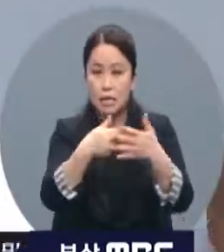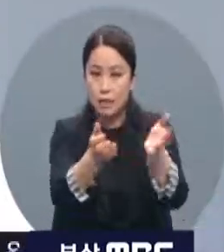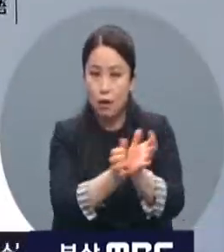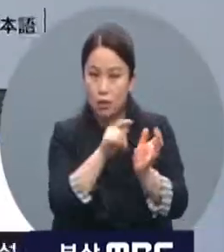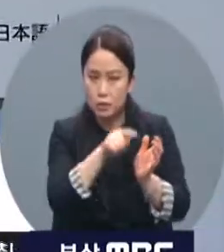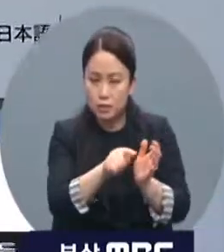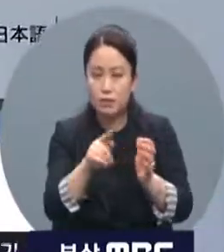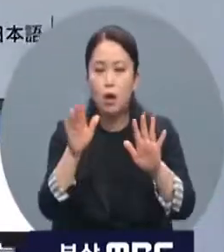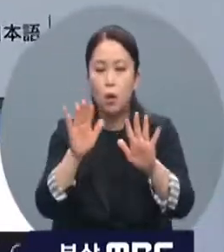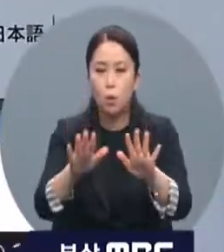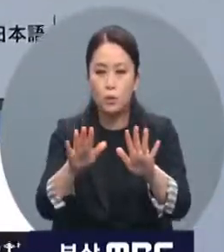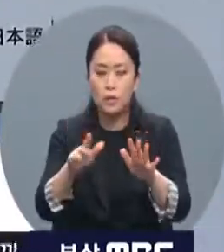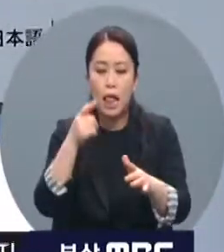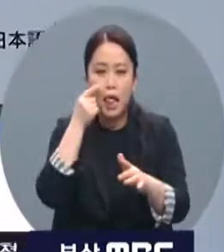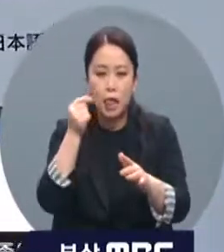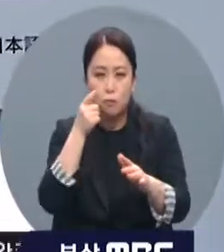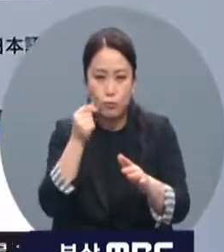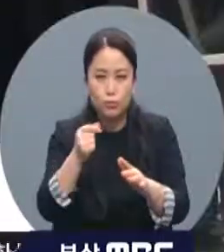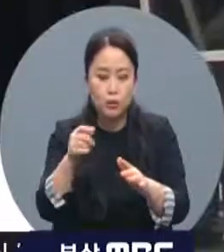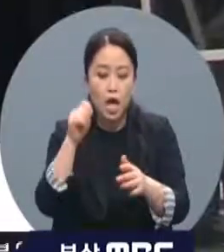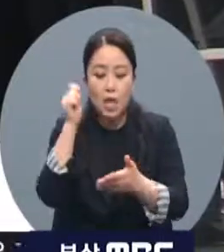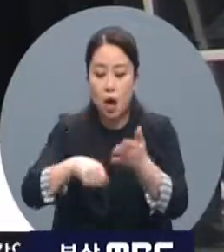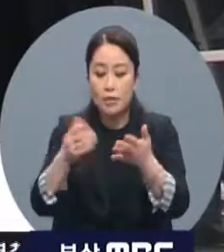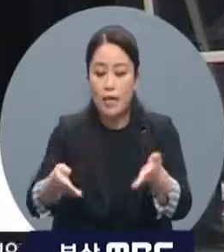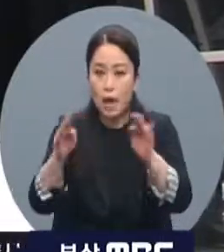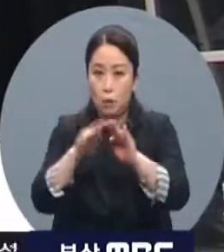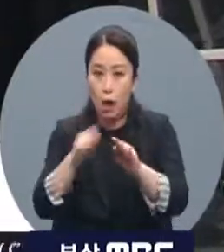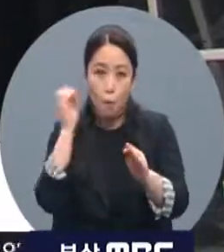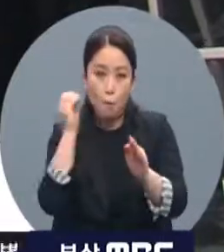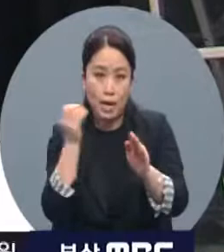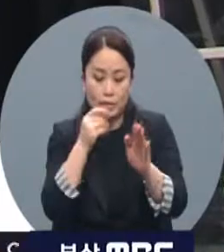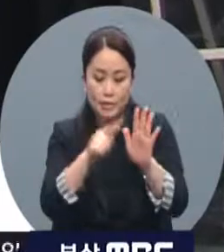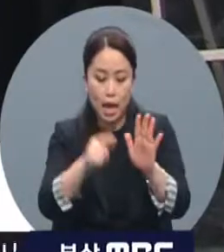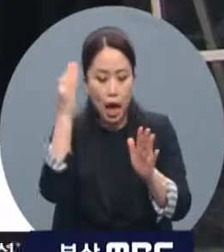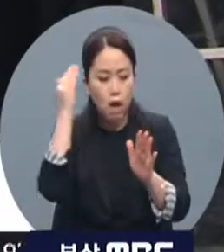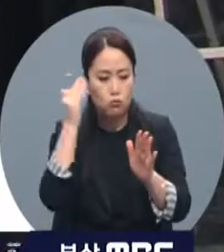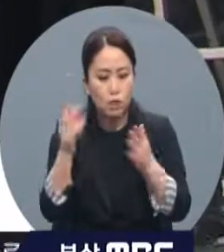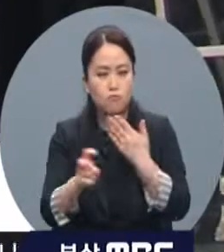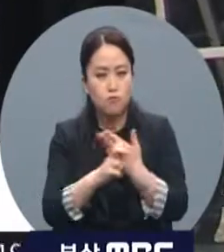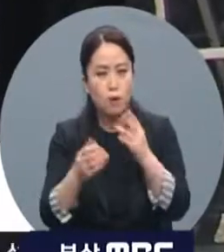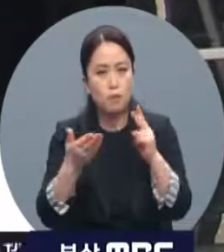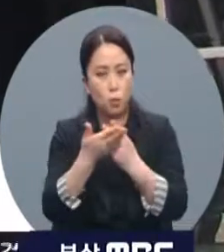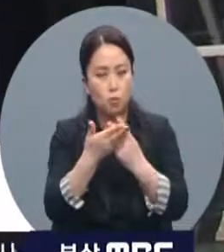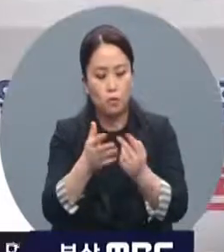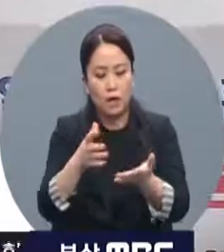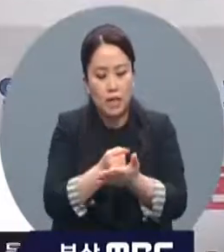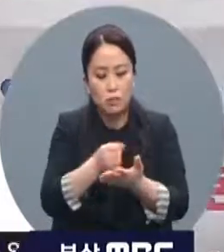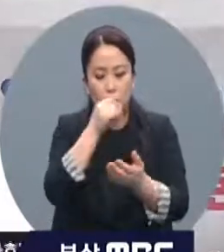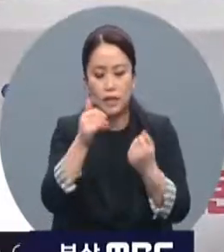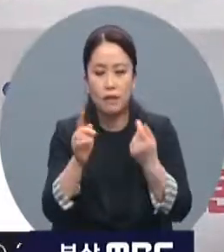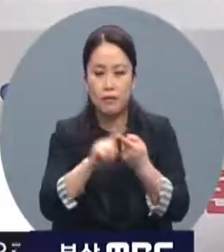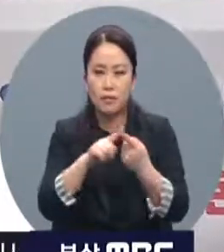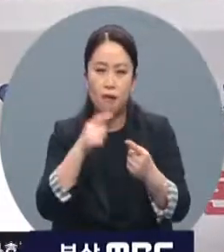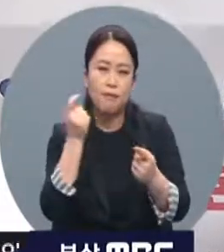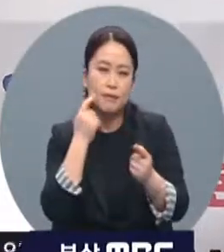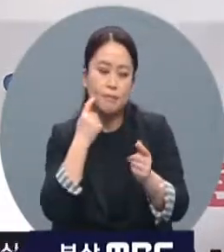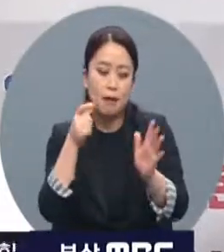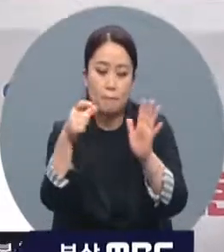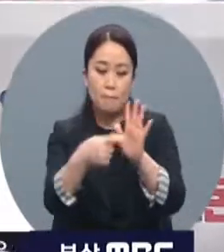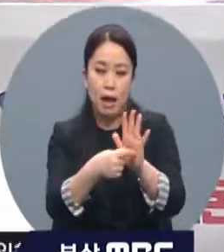정부가 영사관 홈페이지에 한국이 독도를 불법 점거하고 있다는 거짓 내용을 실었다며 즉각 삭제를